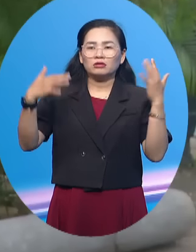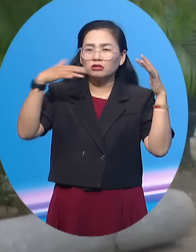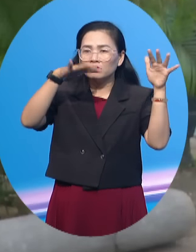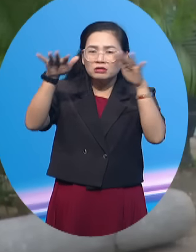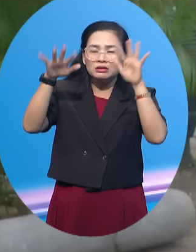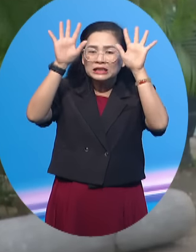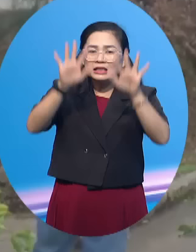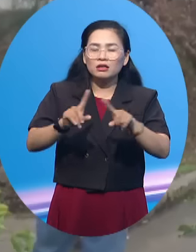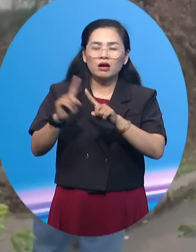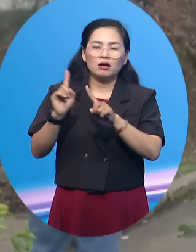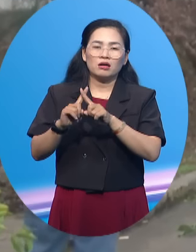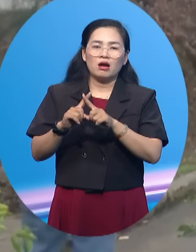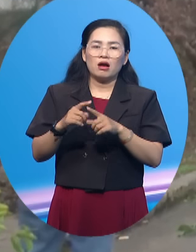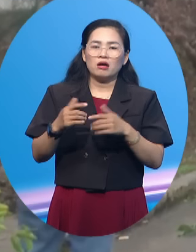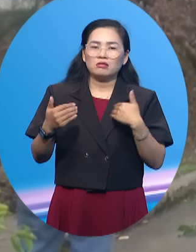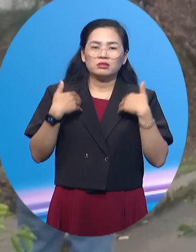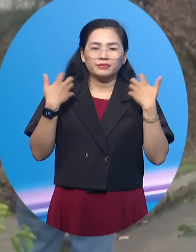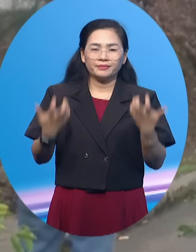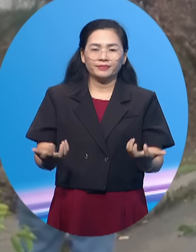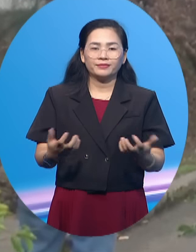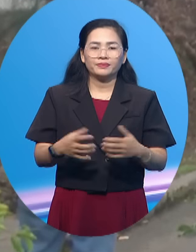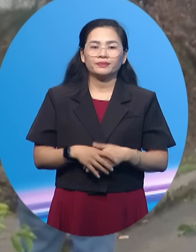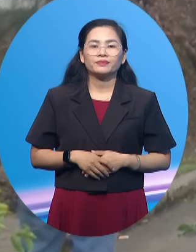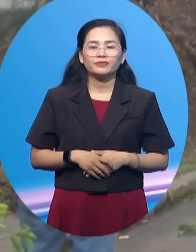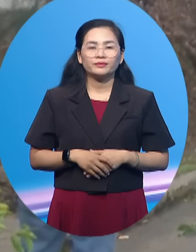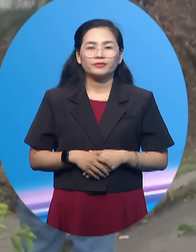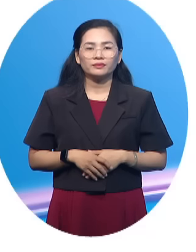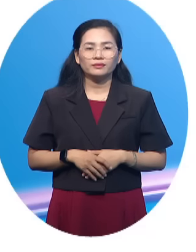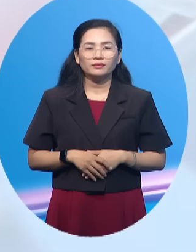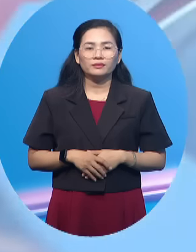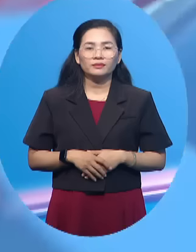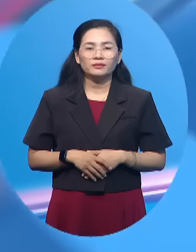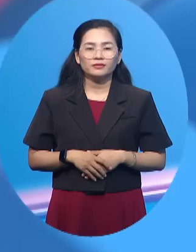nền kinh tế thực ngay vào thời điểm hiện tại.